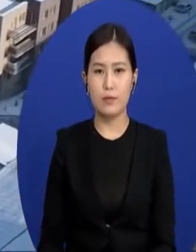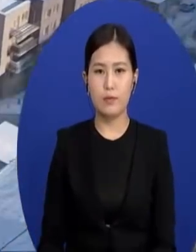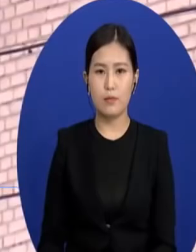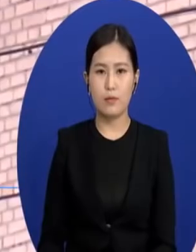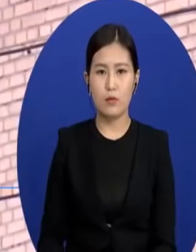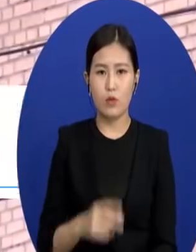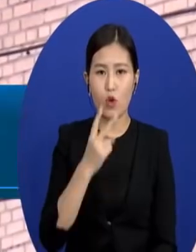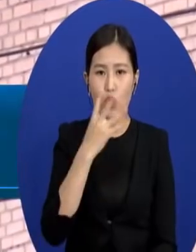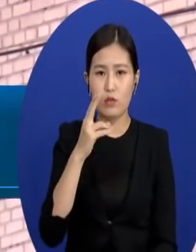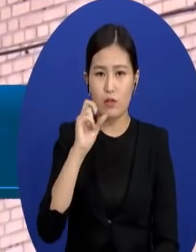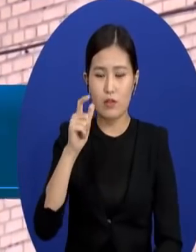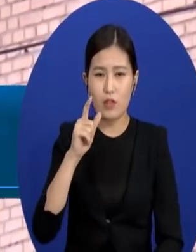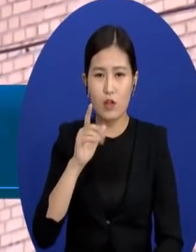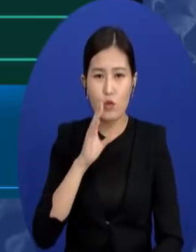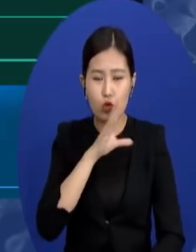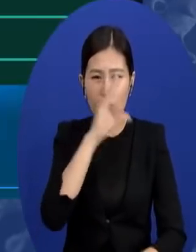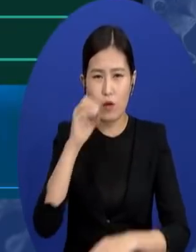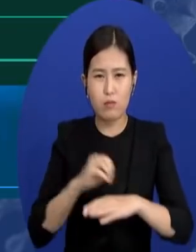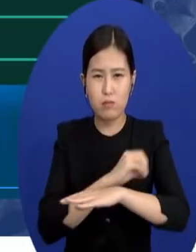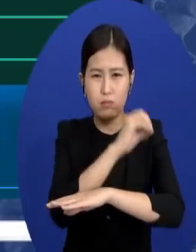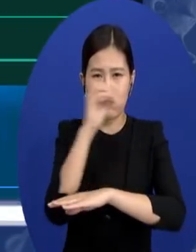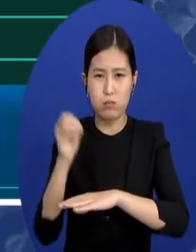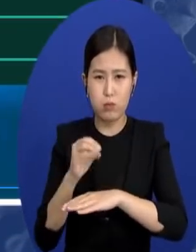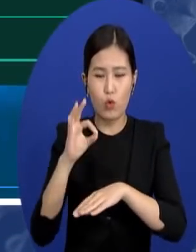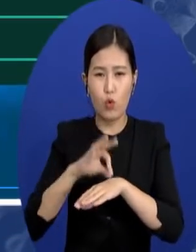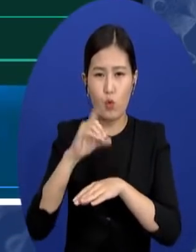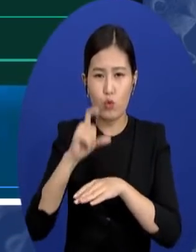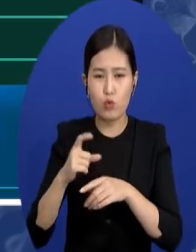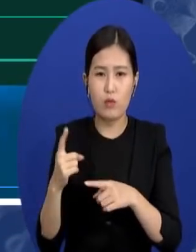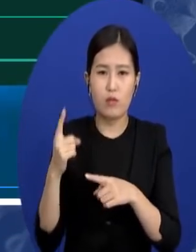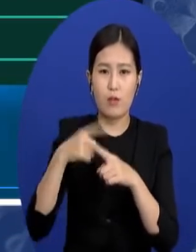Сүүлийн 24 цагийн хугацаанд 11 хүн халдвартай гэж онцлогдлоо.